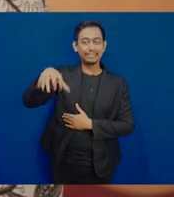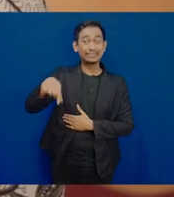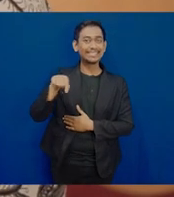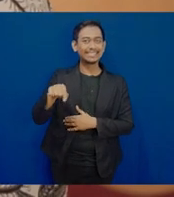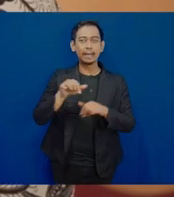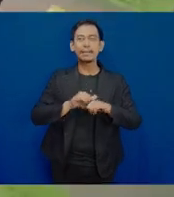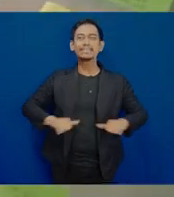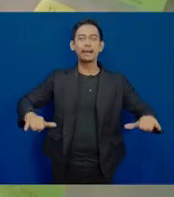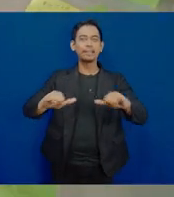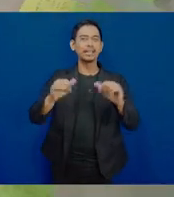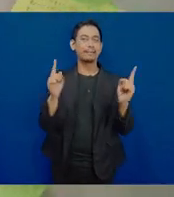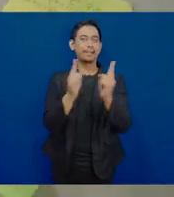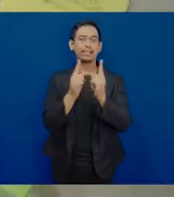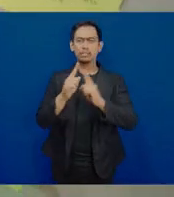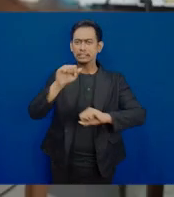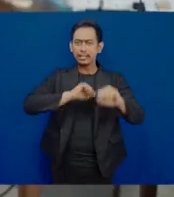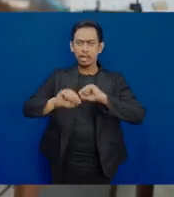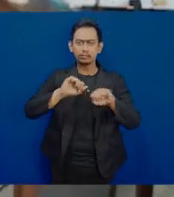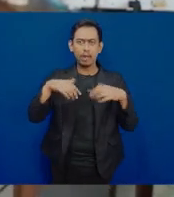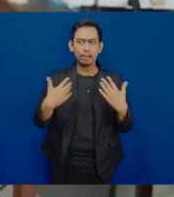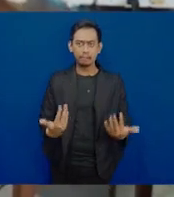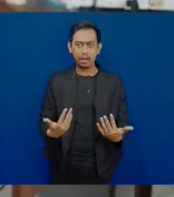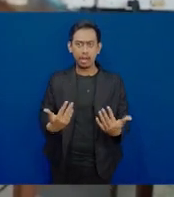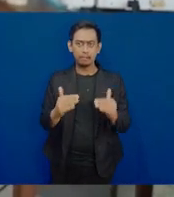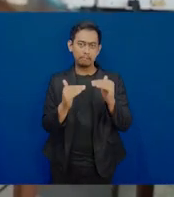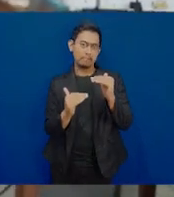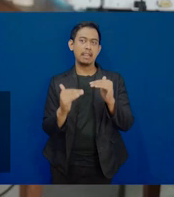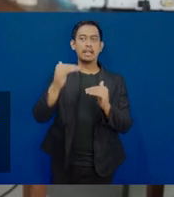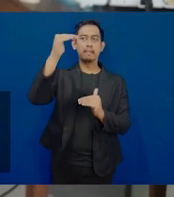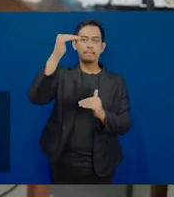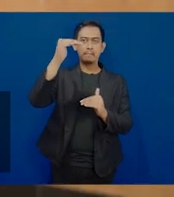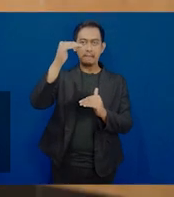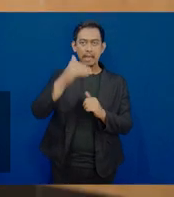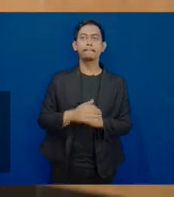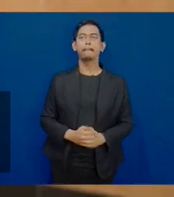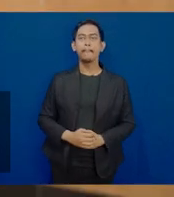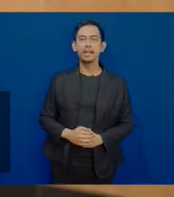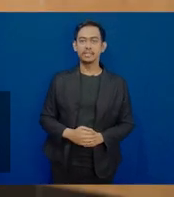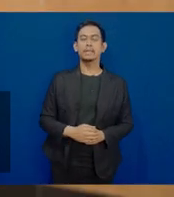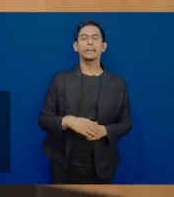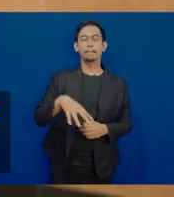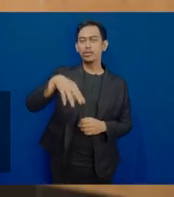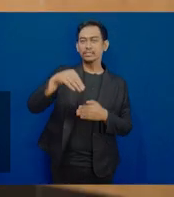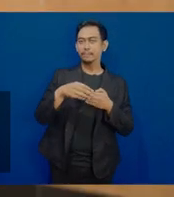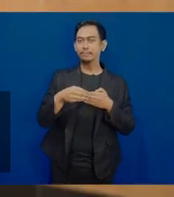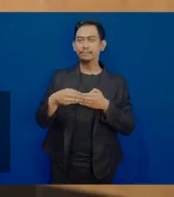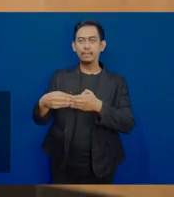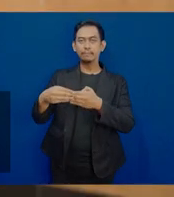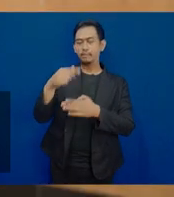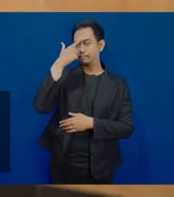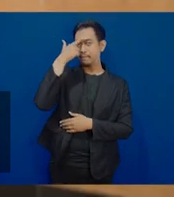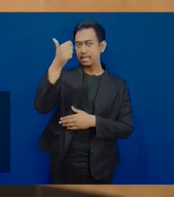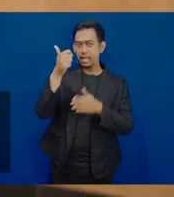sharing bersama, sering pertemuan, ada kegiatan pemberdayaan dan lain sebagainya. Pos Bindu atau pos pembinaan terpadu khusus untuk